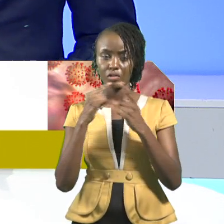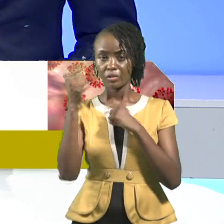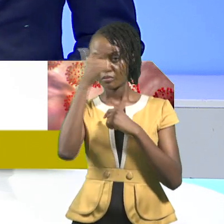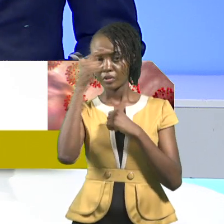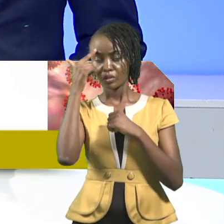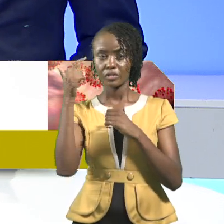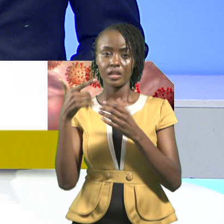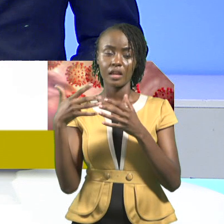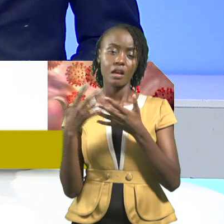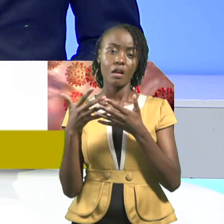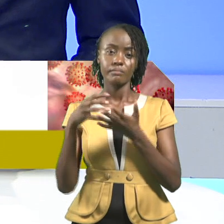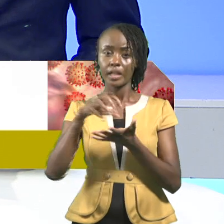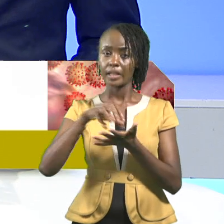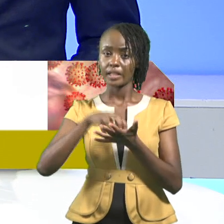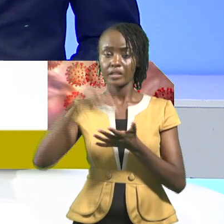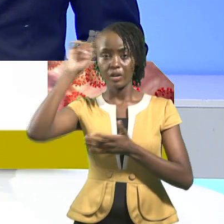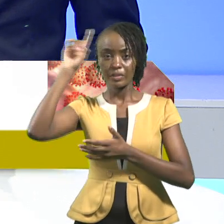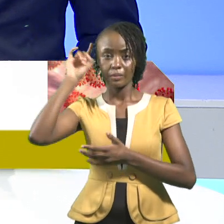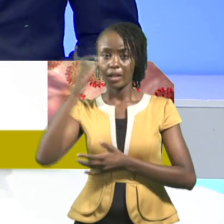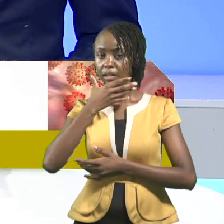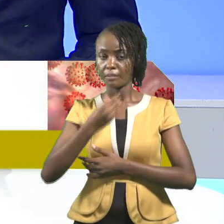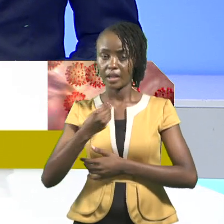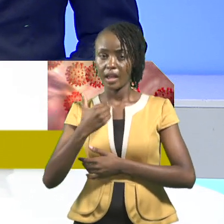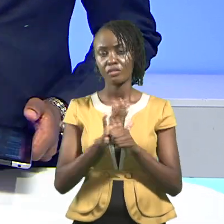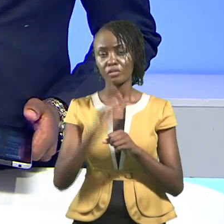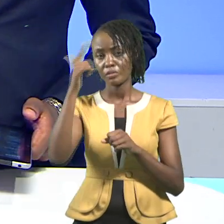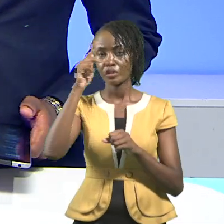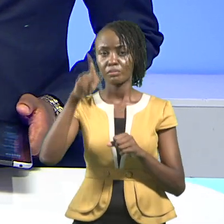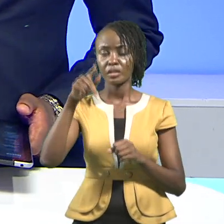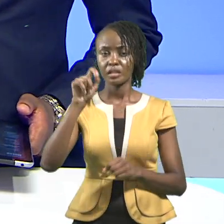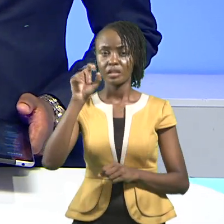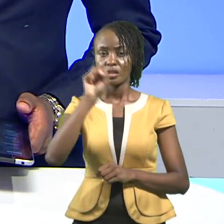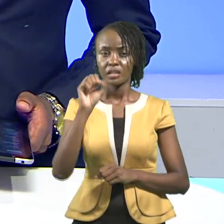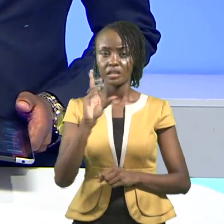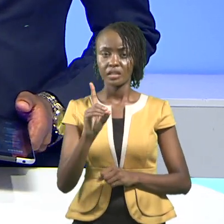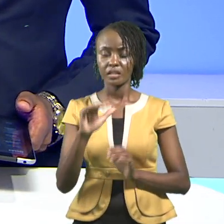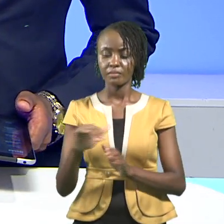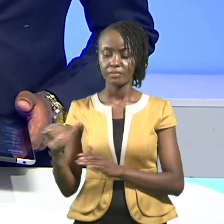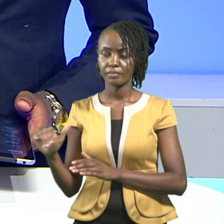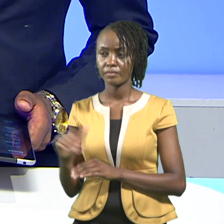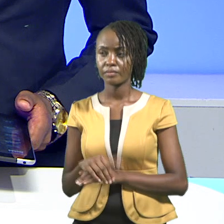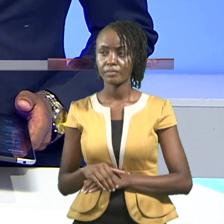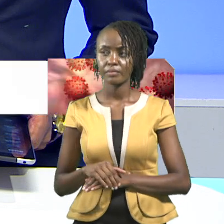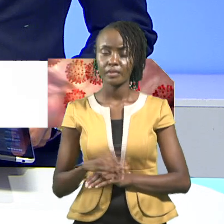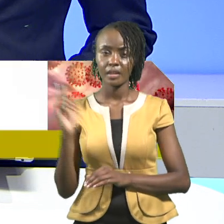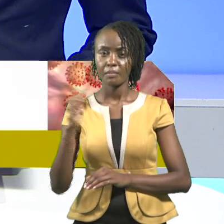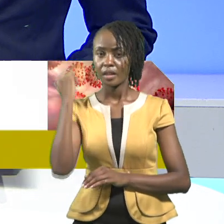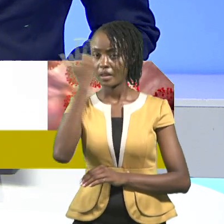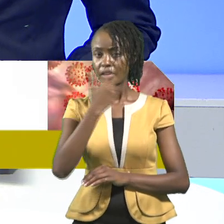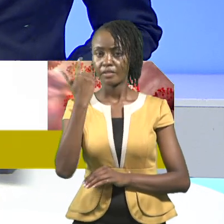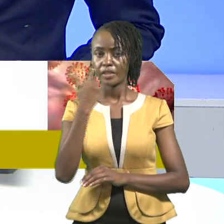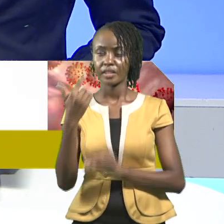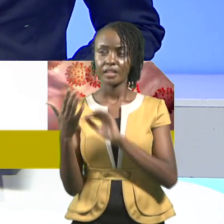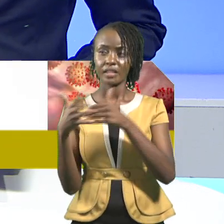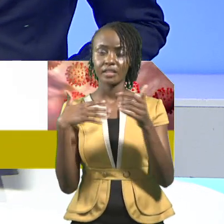iliyopita. Kesi hiyo ilihusu Derek Chauvin, askari ambaye anashukiwa kumuua Floyd. Alama zake za jadi mkononi na usoni ni ishara ya